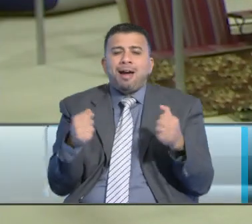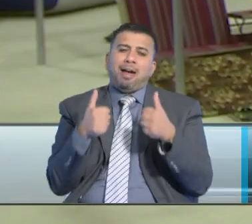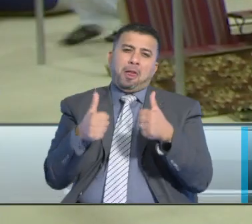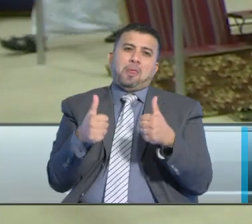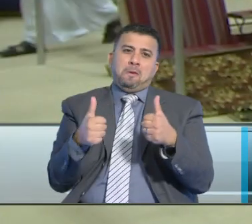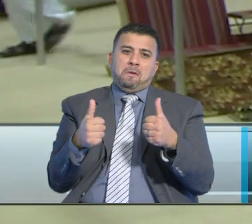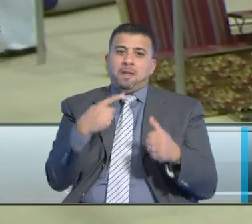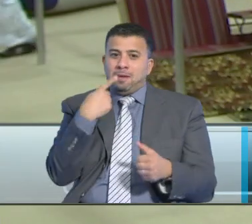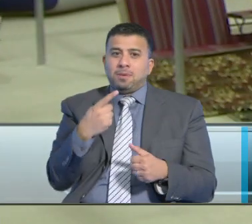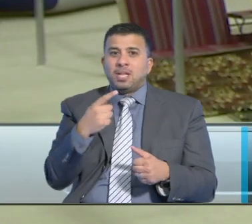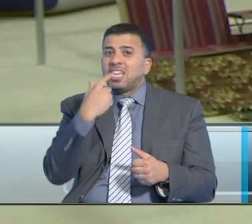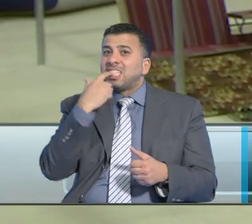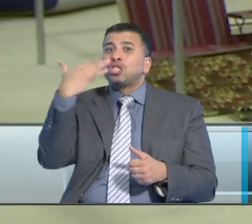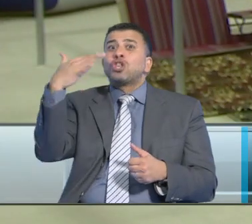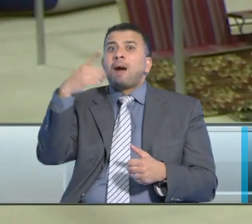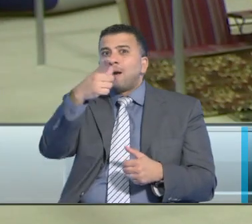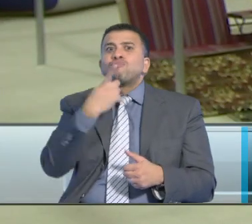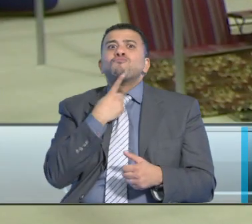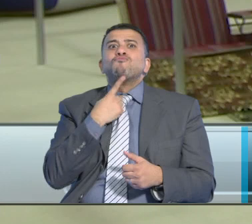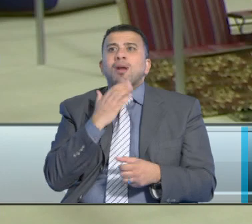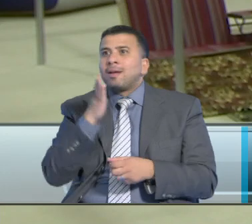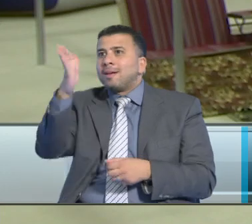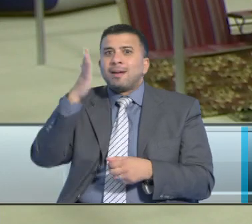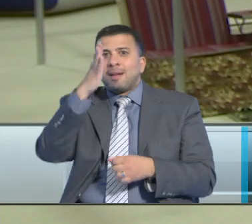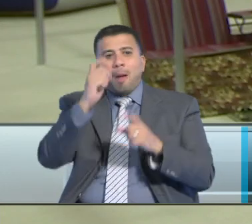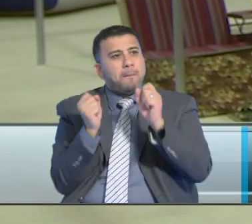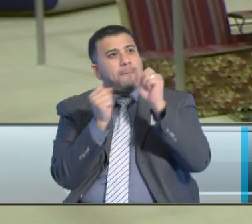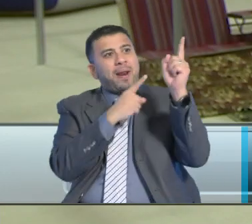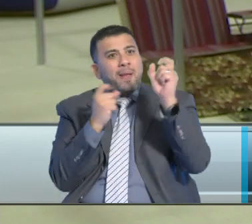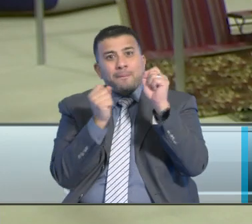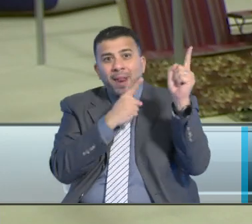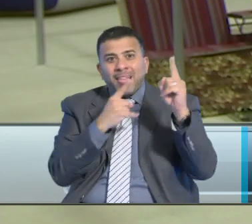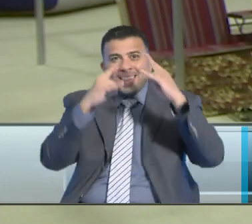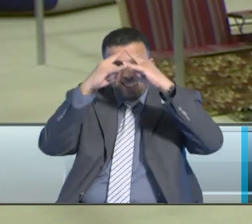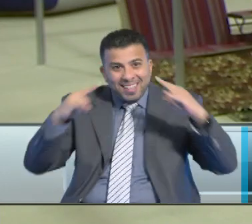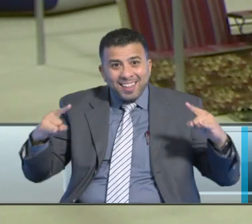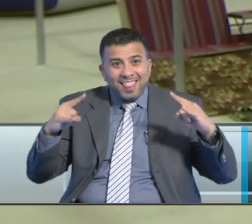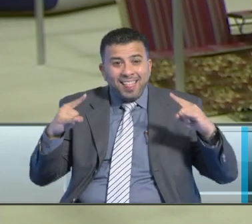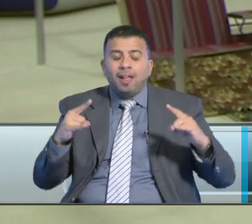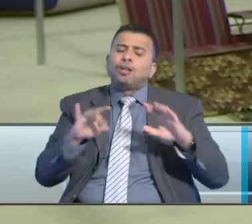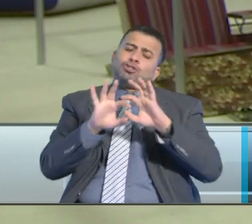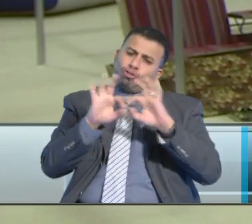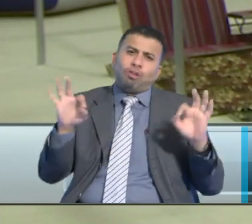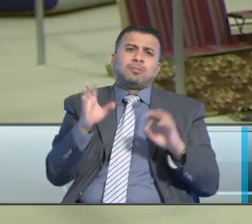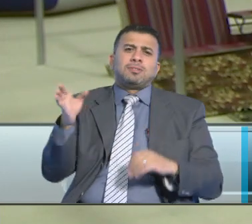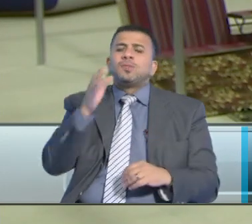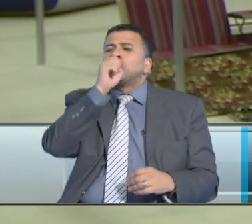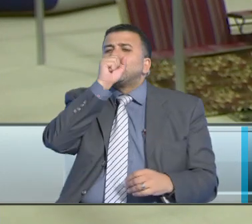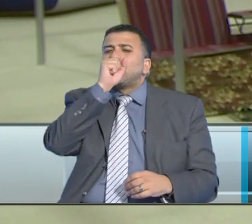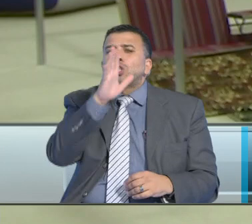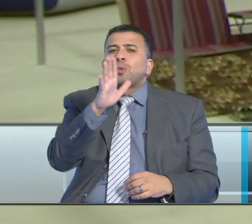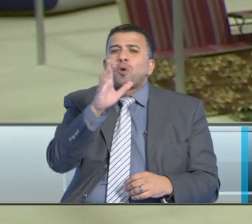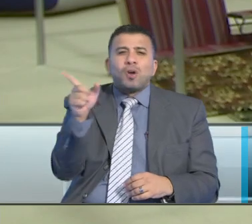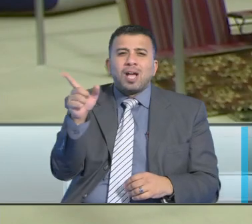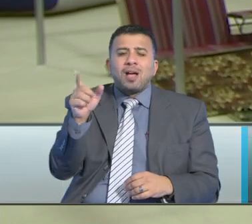من الشباب مهتمين في الرحلات الخارجية إلى البر وغيره، فحبينا من خلال مركز أكسبو الذيد اللي يقع في